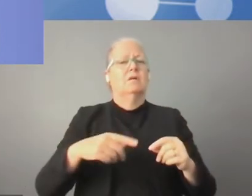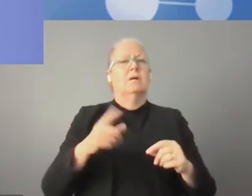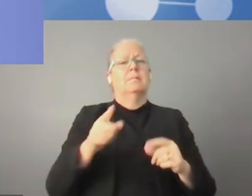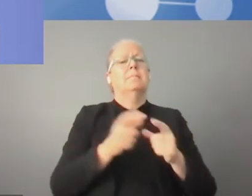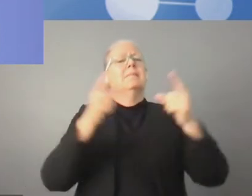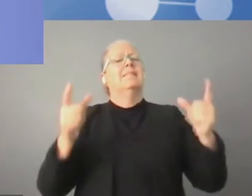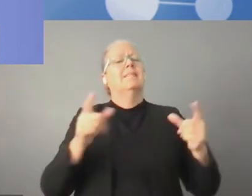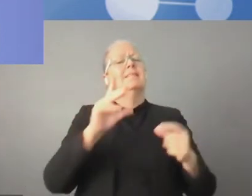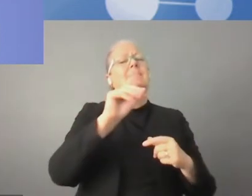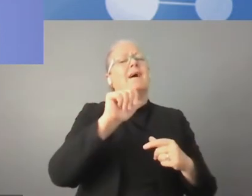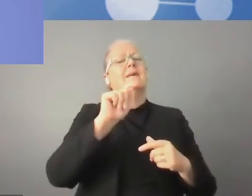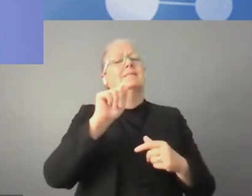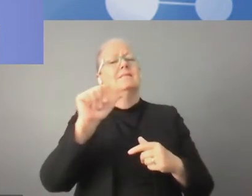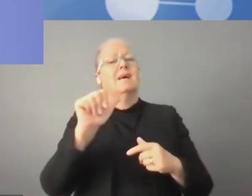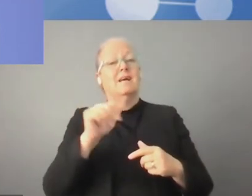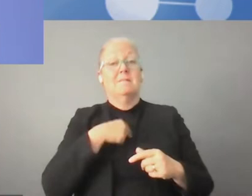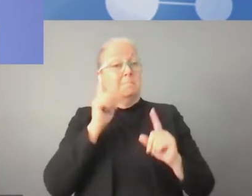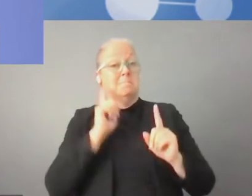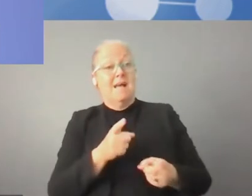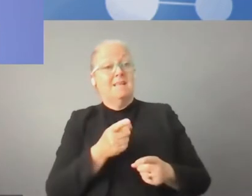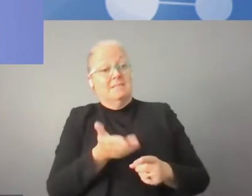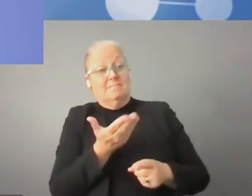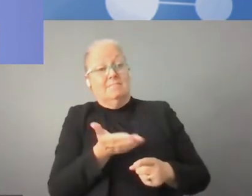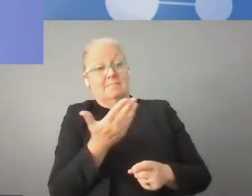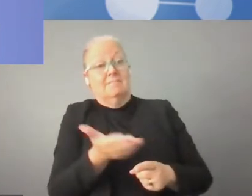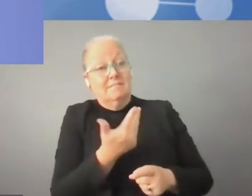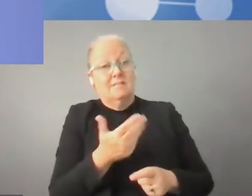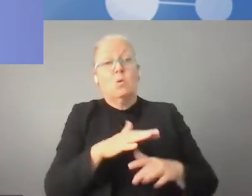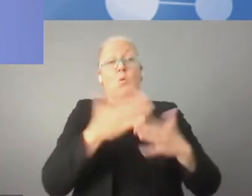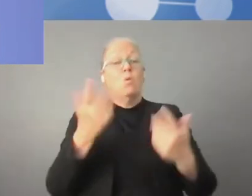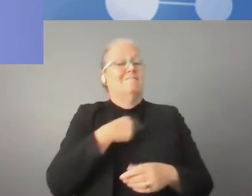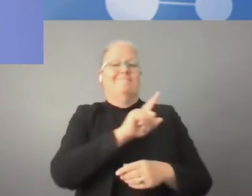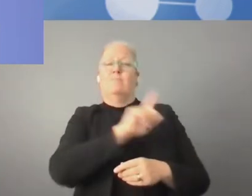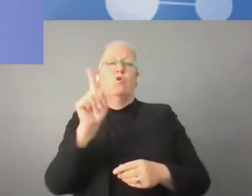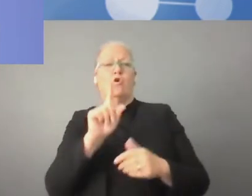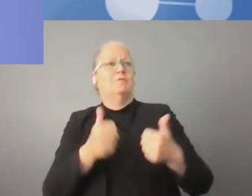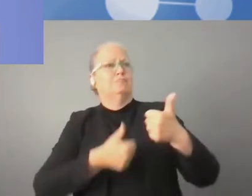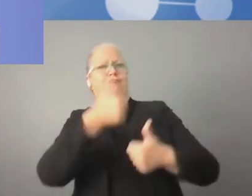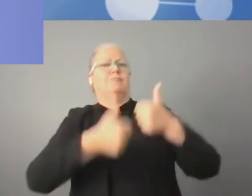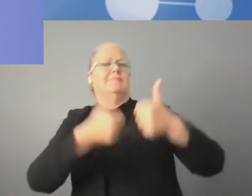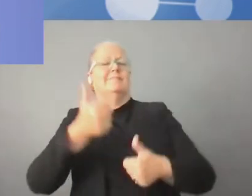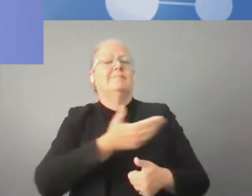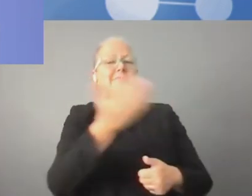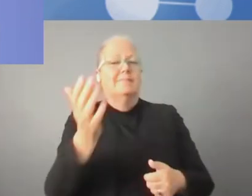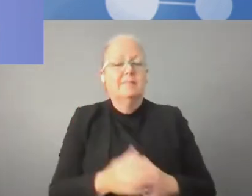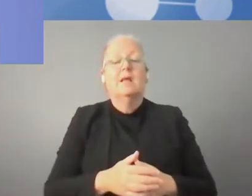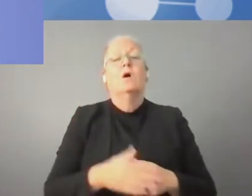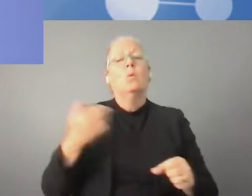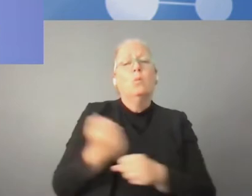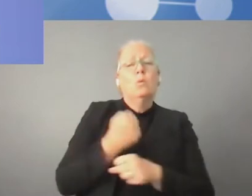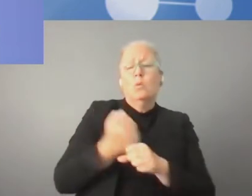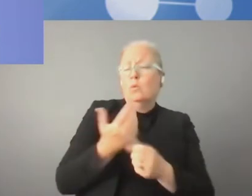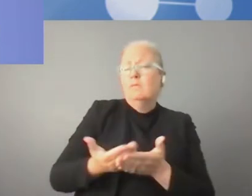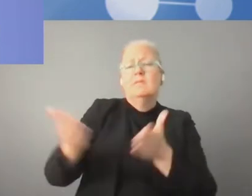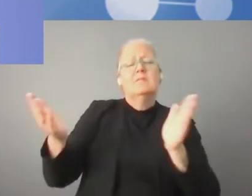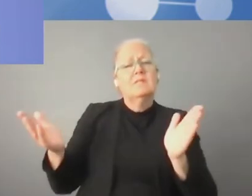多的都是利用云技术、大数据，还有这个人工智能，这是我们的